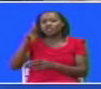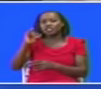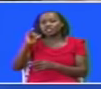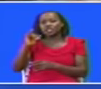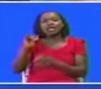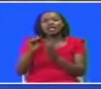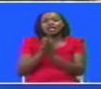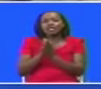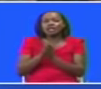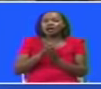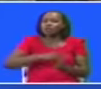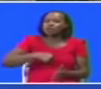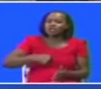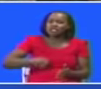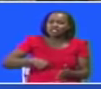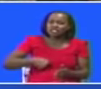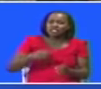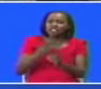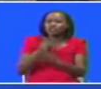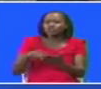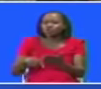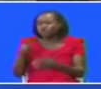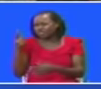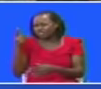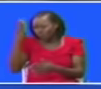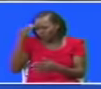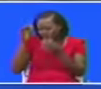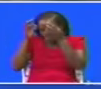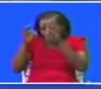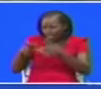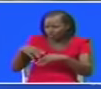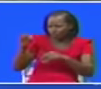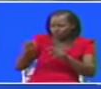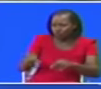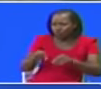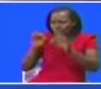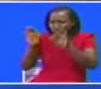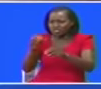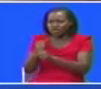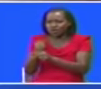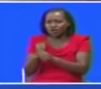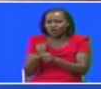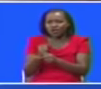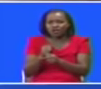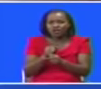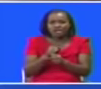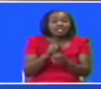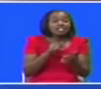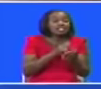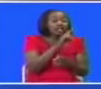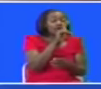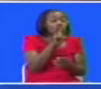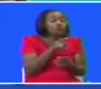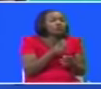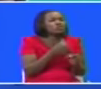kadhalika. Kuna tofauti gani? Ama kwanza kabisa ni kwa nini uliamua kutoka Kenya kwenda kufanya kazi Australia? Ni swali ambalo